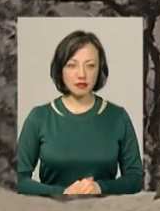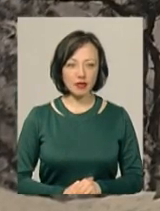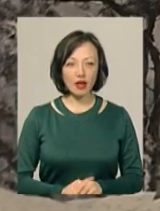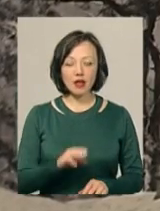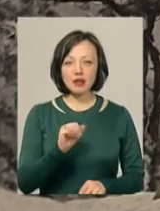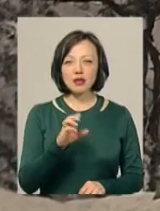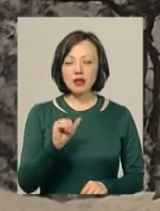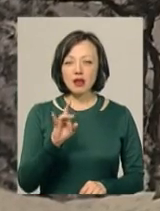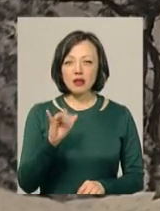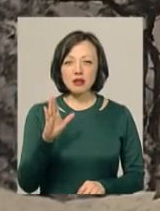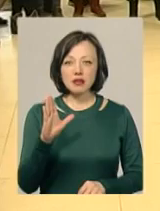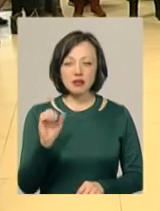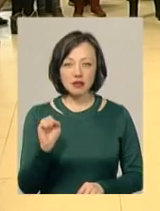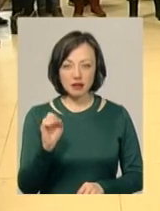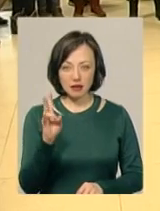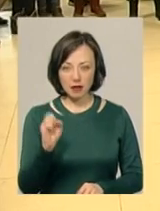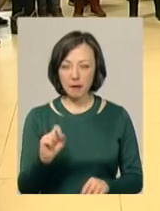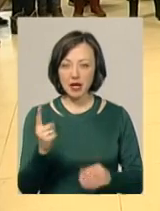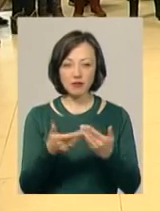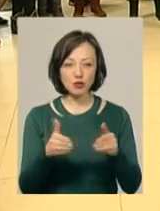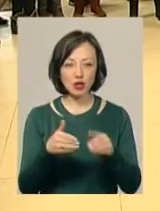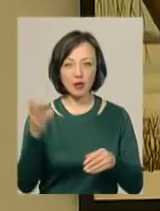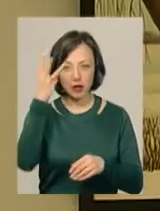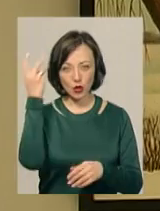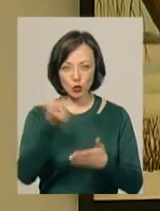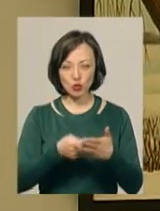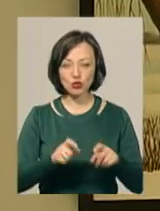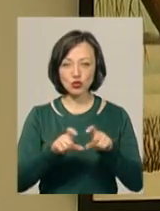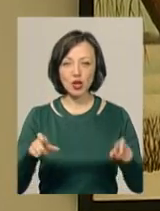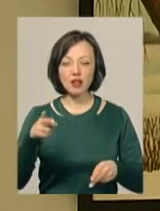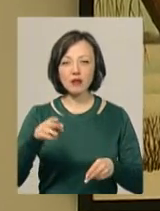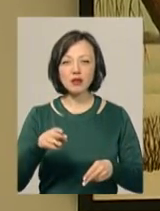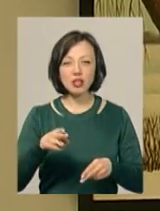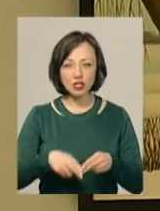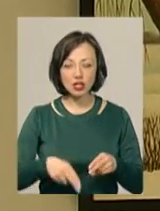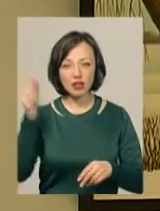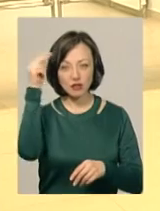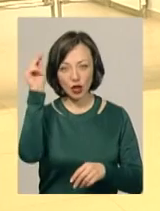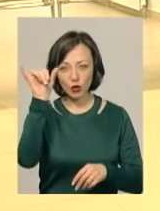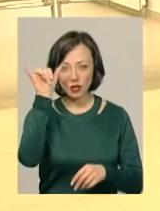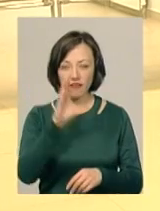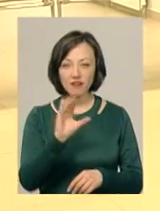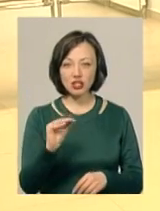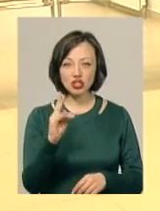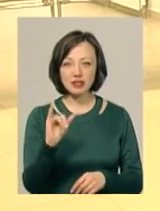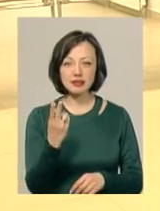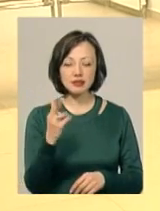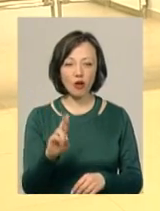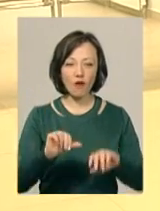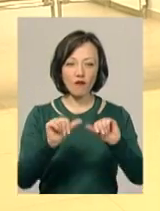Таріна – одна з перших випускниць Хмельницької художньої школи. Після її закінчення навчалася у Вижницькому училищі, працювала оформлювачем